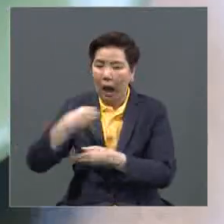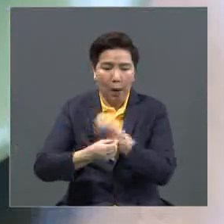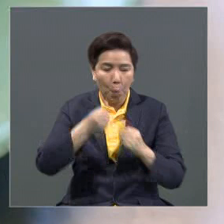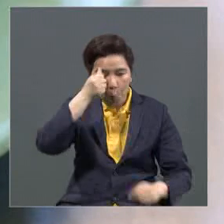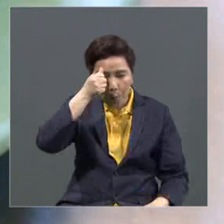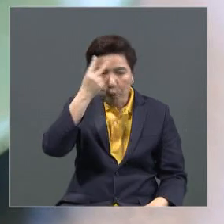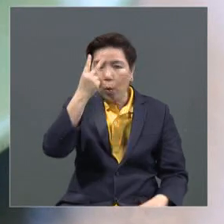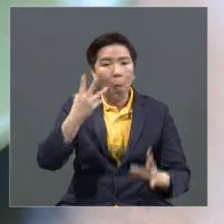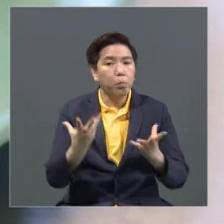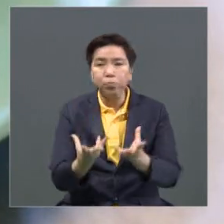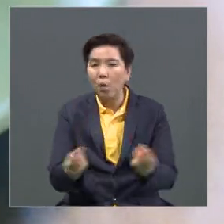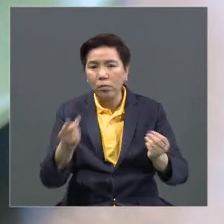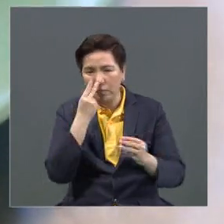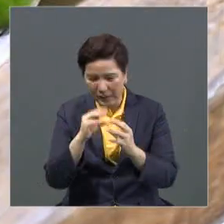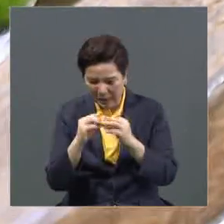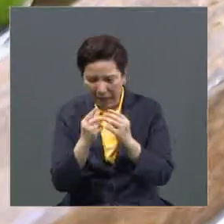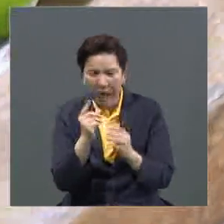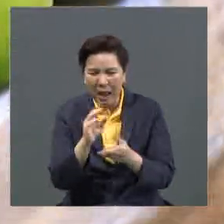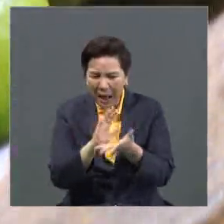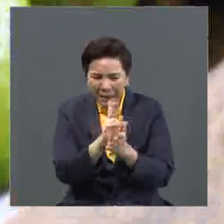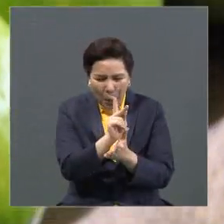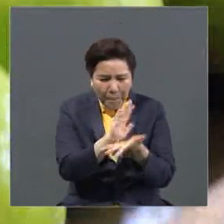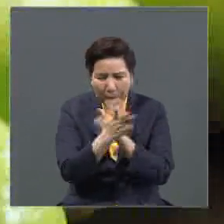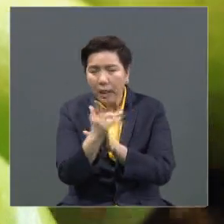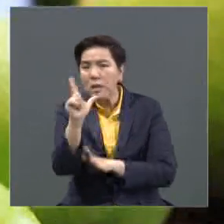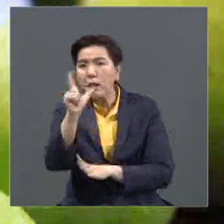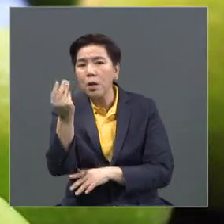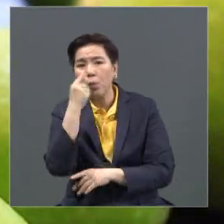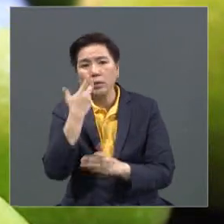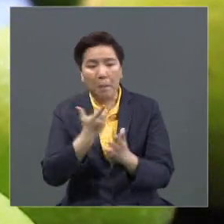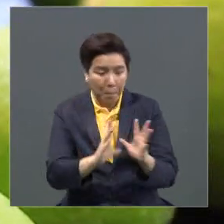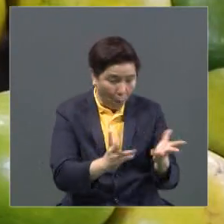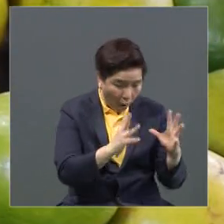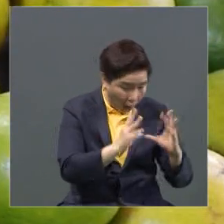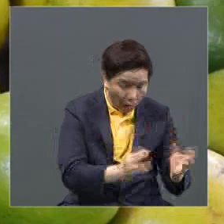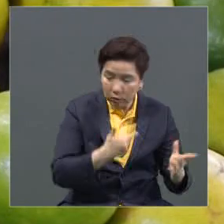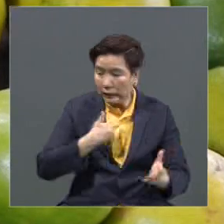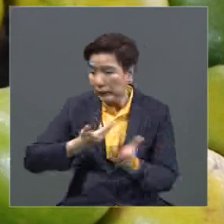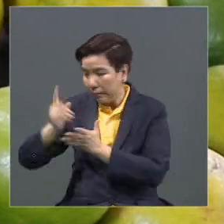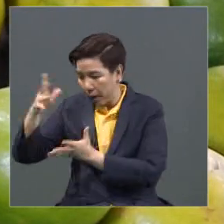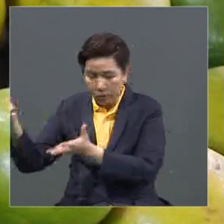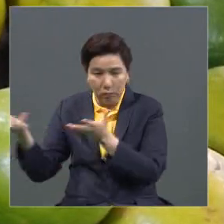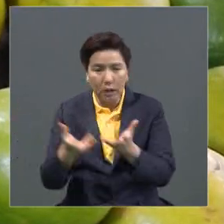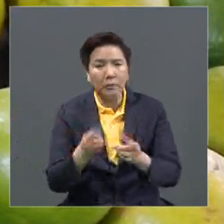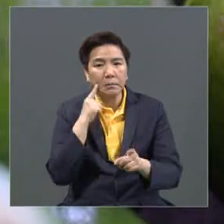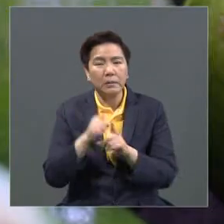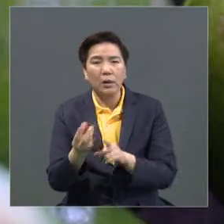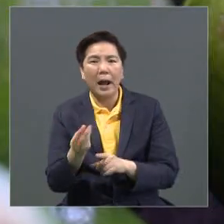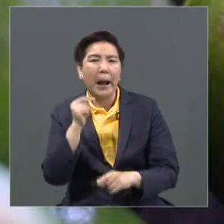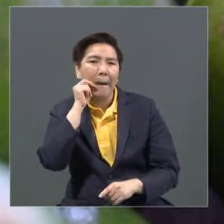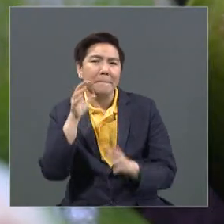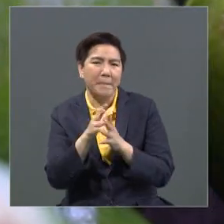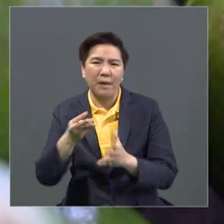ใน 2วันเพราะอะไรเพราะผิวมันจะเหลืองเร็วเมื่อขายหมดนะครับก็จะรับมาใหม่ข้อดีของมะนาวแป้นเนี่ยก็คือว่าน้ำ